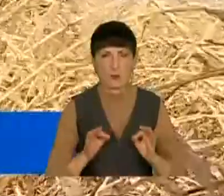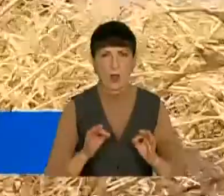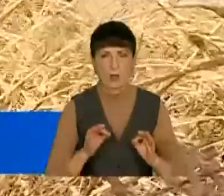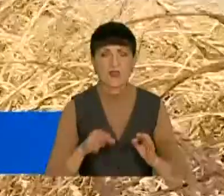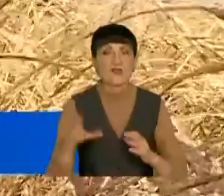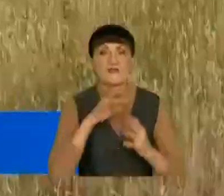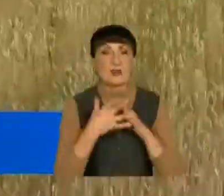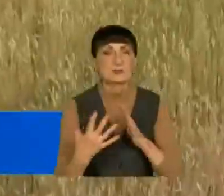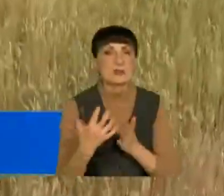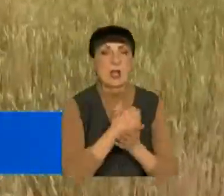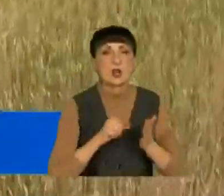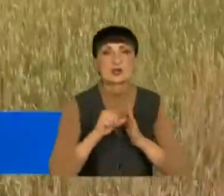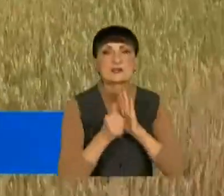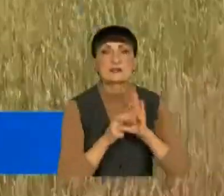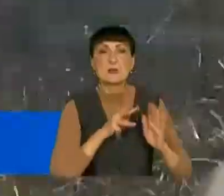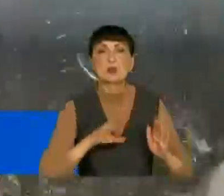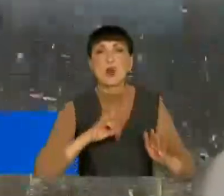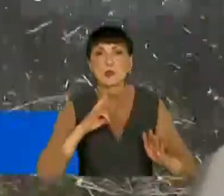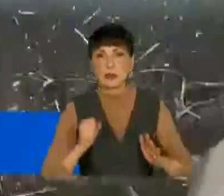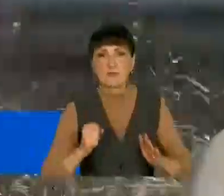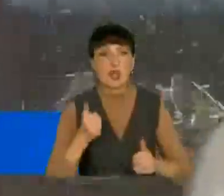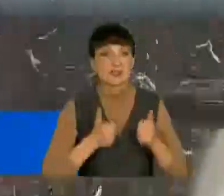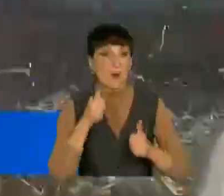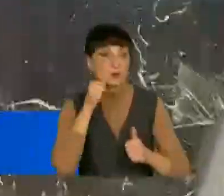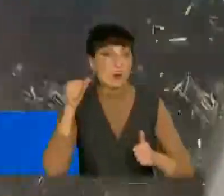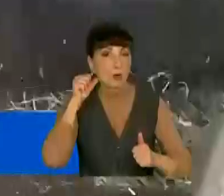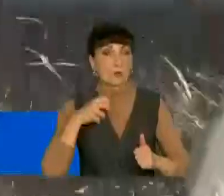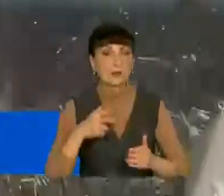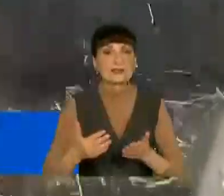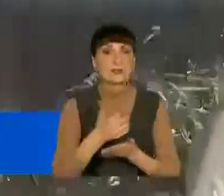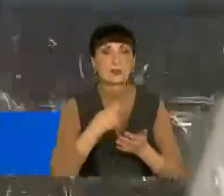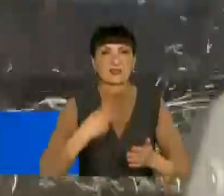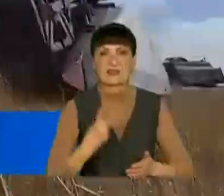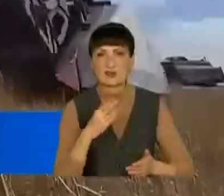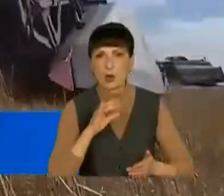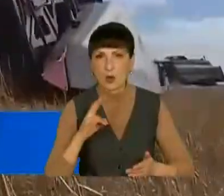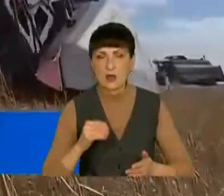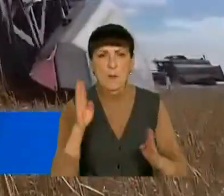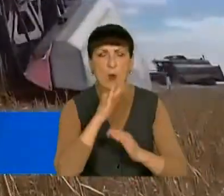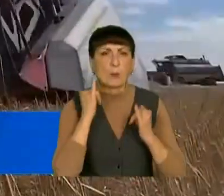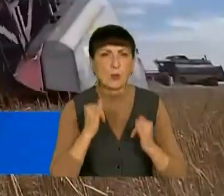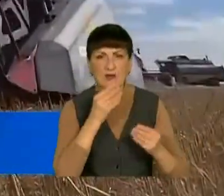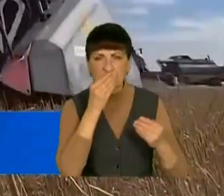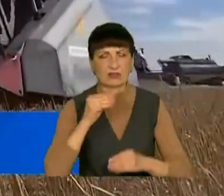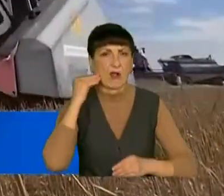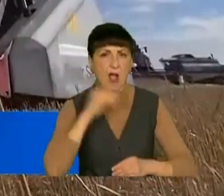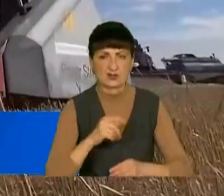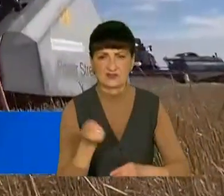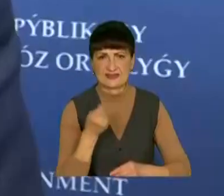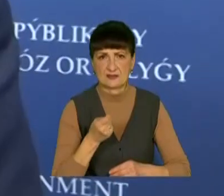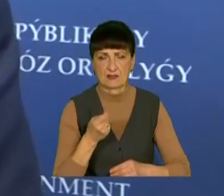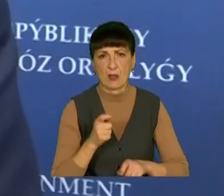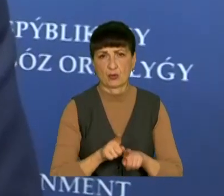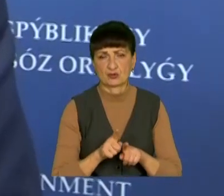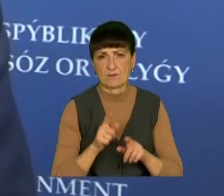фермеры собрали 16 миллионов тонн пшеницы. Для сравнения, в прошлом году было 22 тонны. Непогода сильно отразилась на качестве зерна. В прошлом